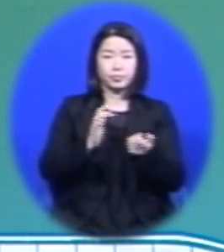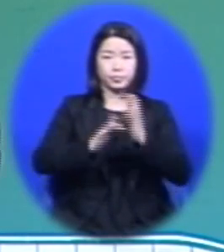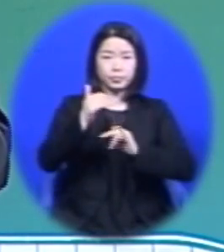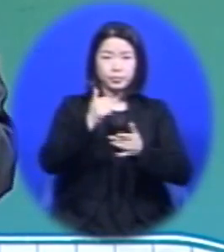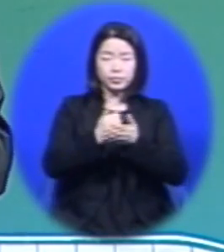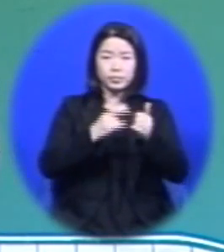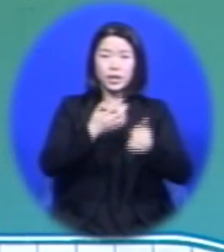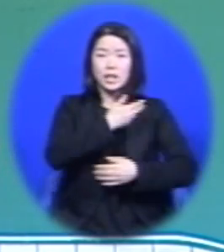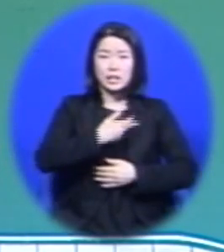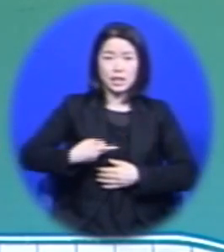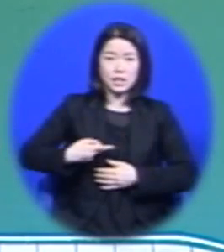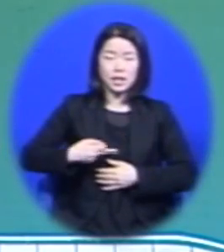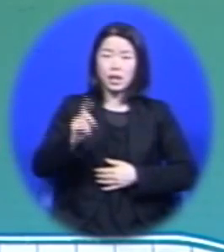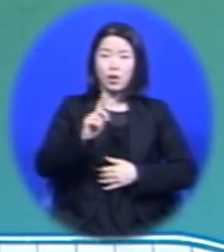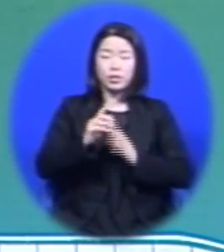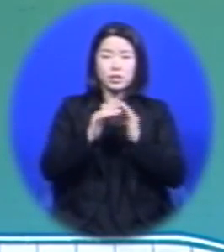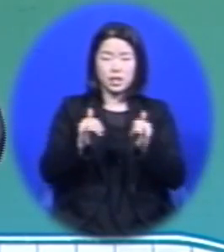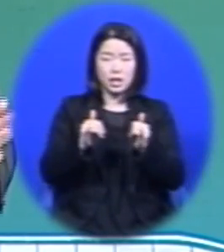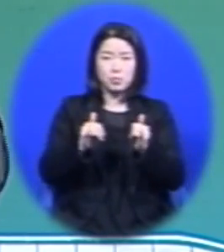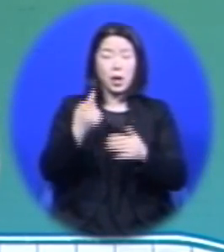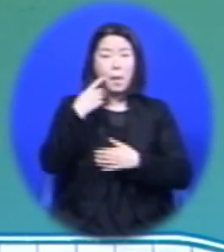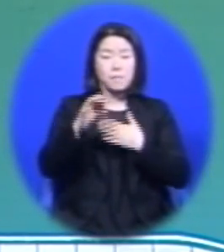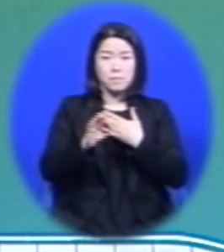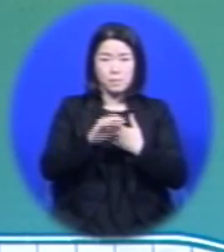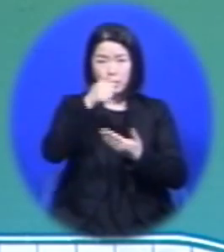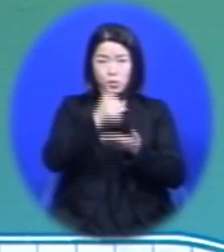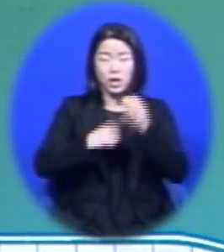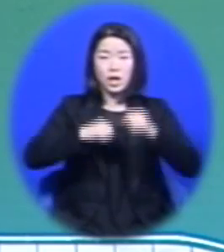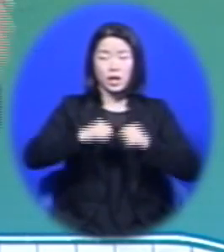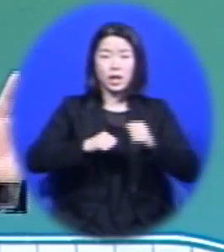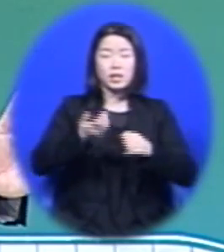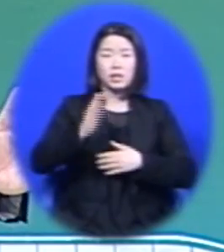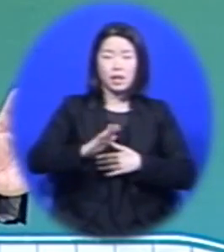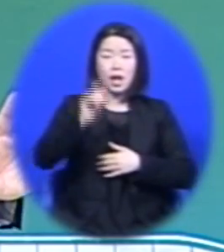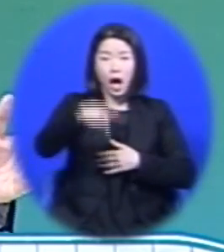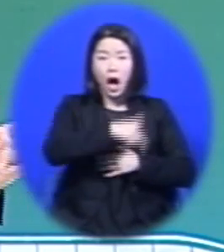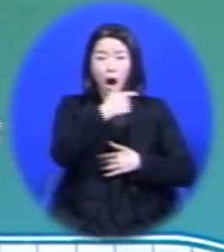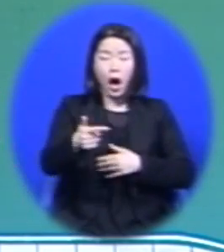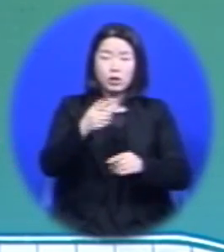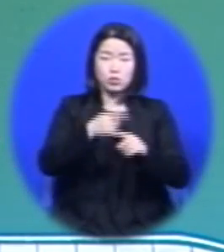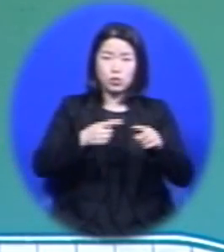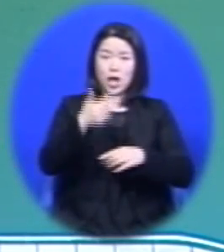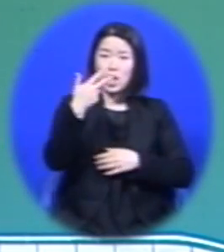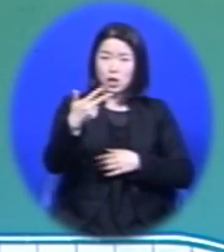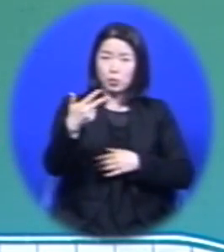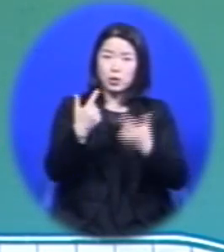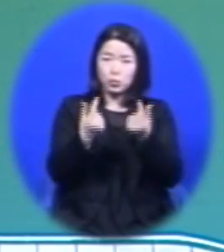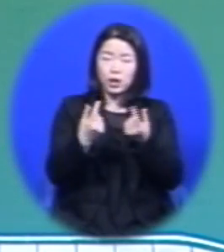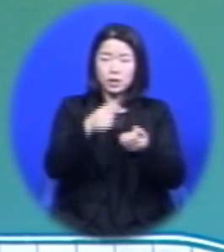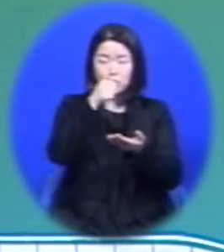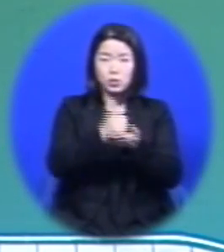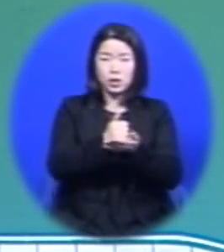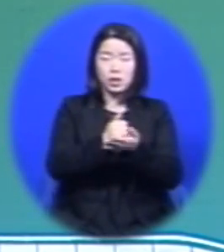예수님께서 제자들에게 어떤 사람이 만약에 죄를 지었는데 하루에 일곱 번 죄를 짓고 똑같은 죄를 짓고